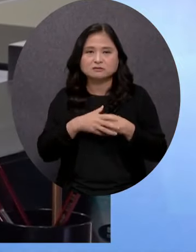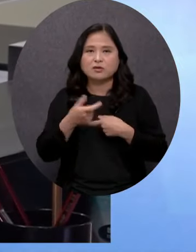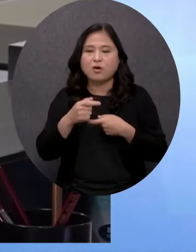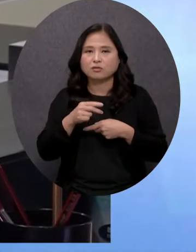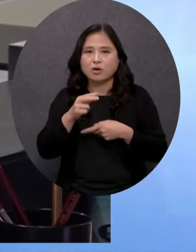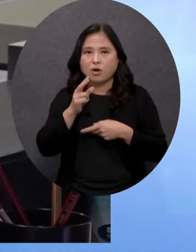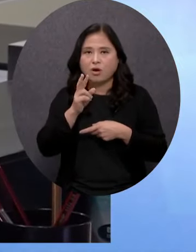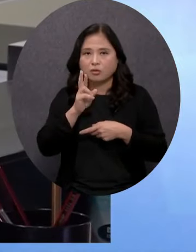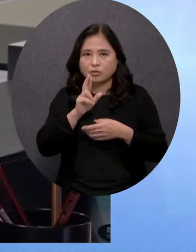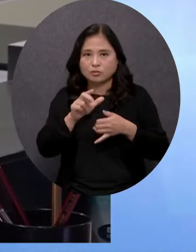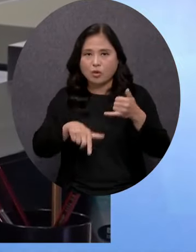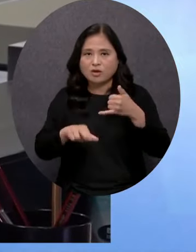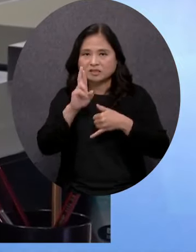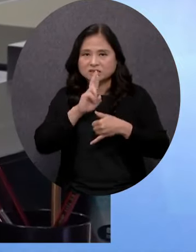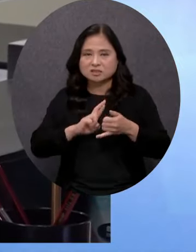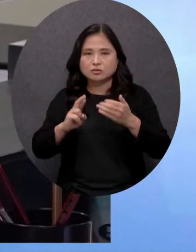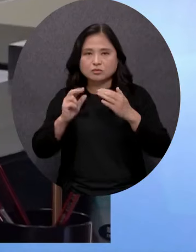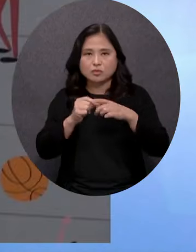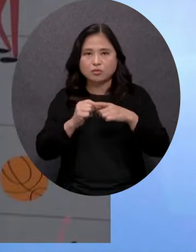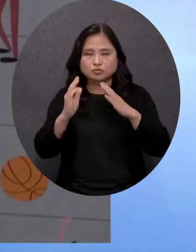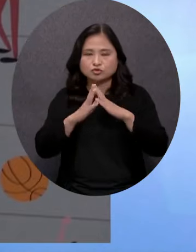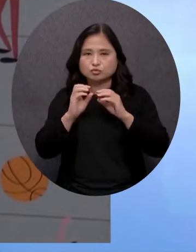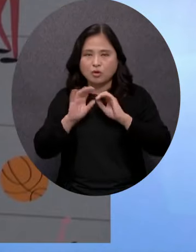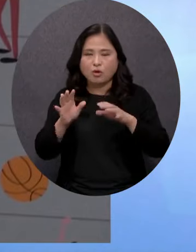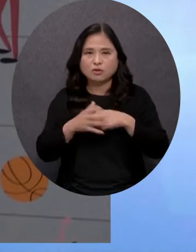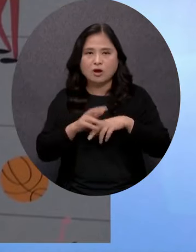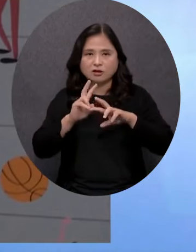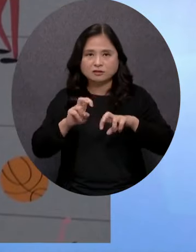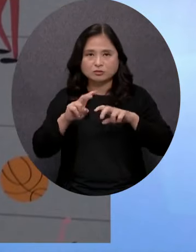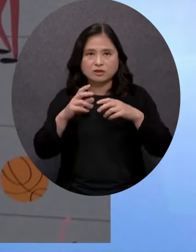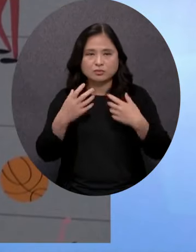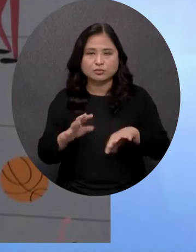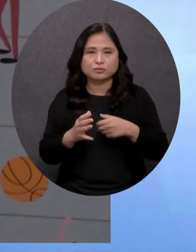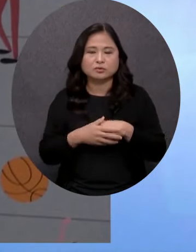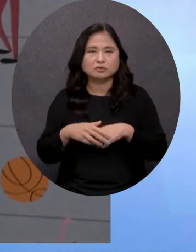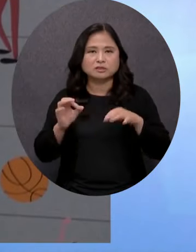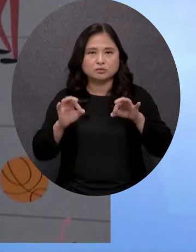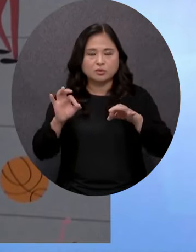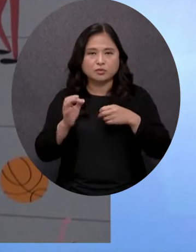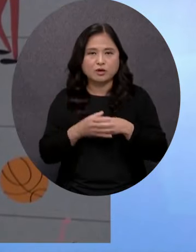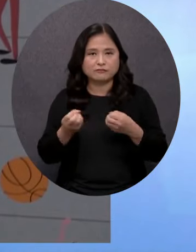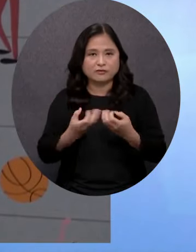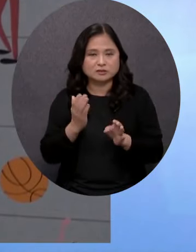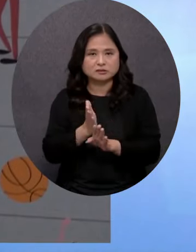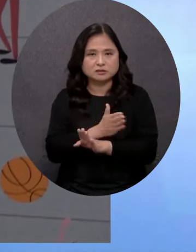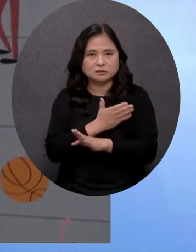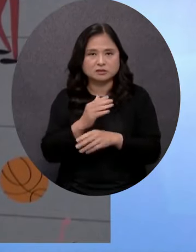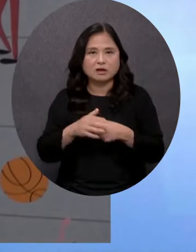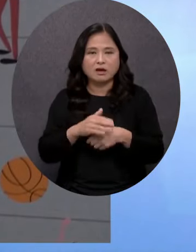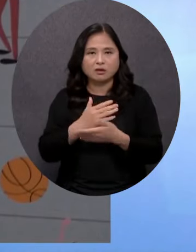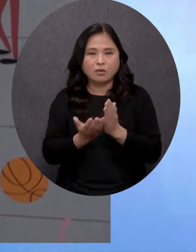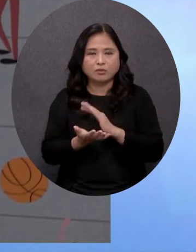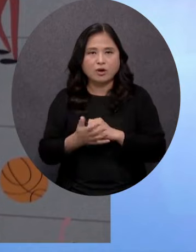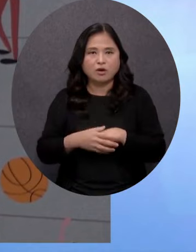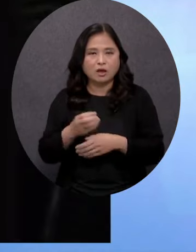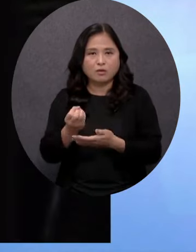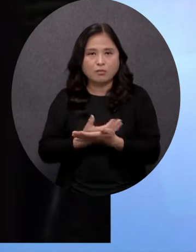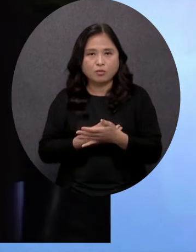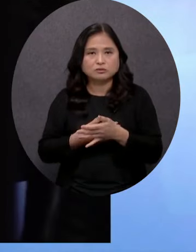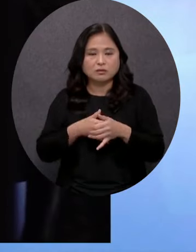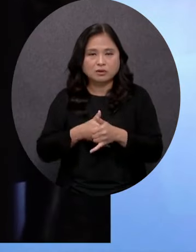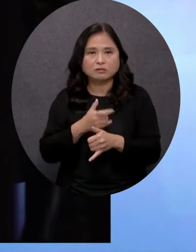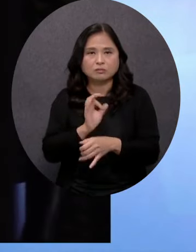报。公署完成事故调查，认为消委会在事发前未有采取所有切实可行的步骤，